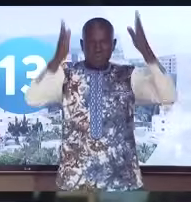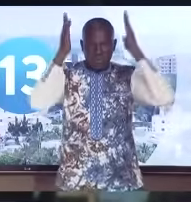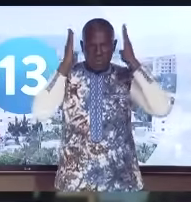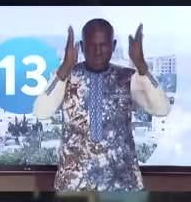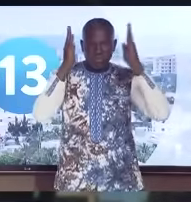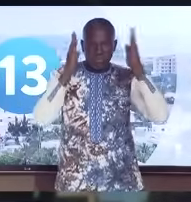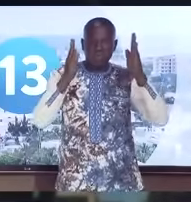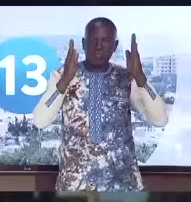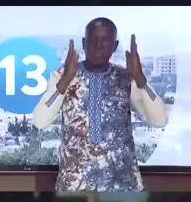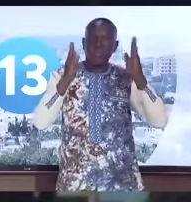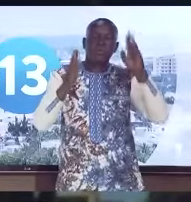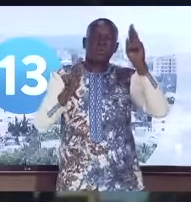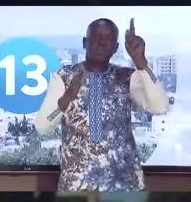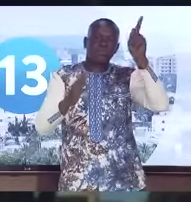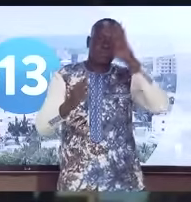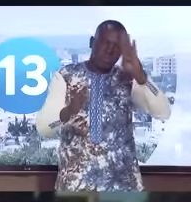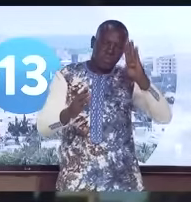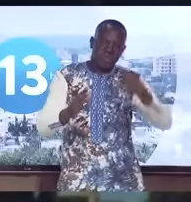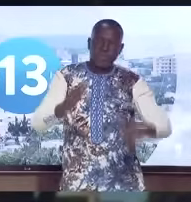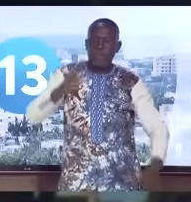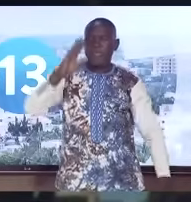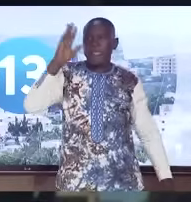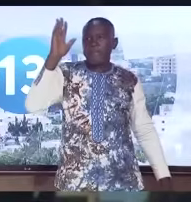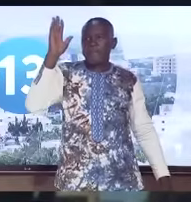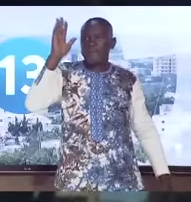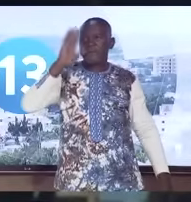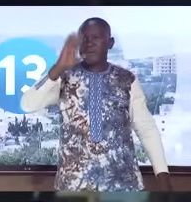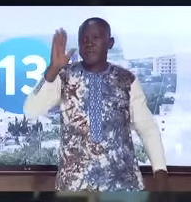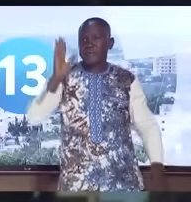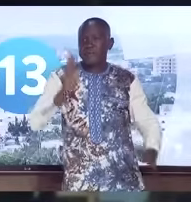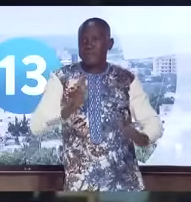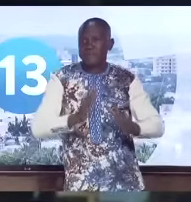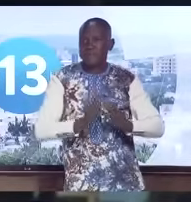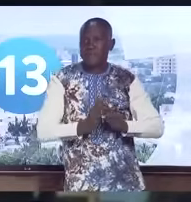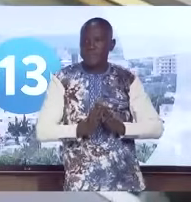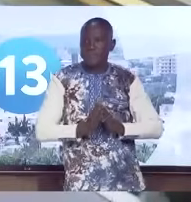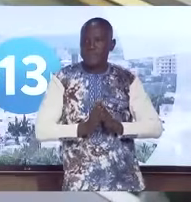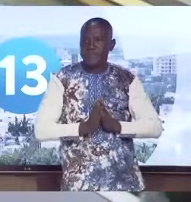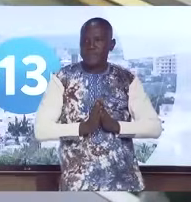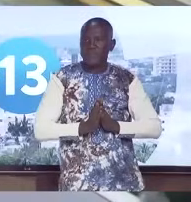13h vous souhaite de passer une excellente journée d'indépendance au Burkina. À bientôt.